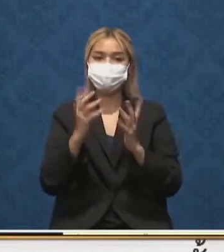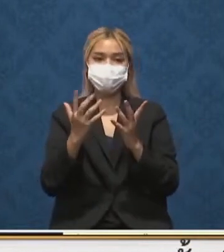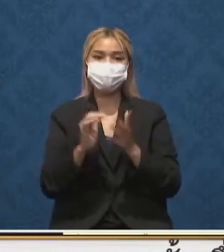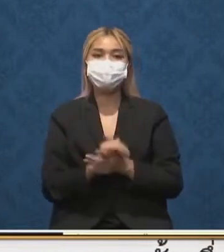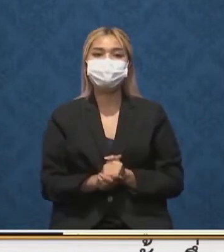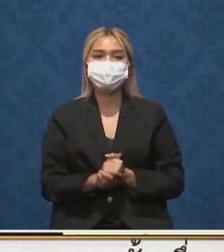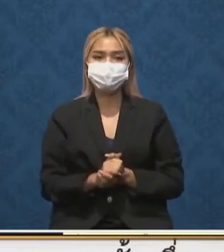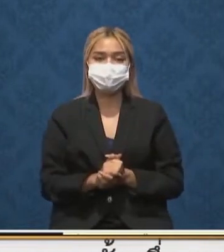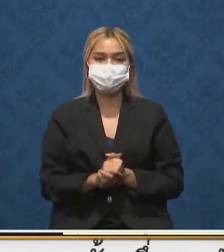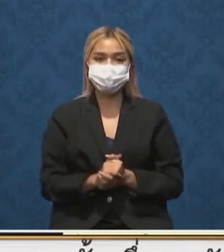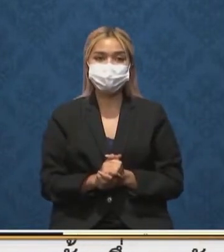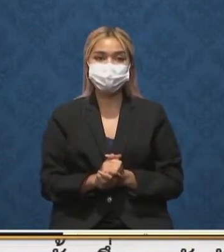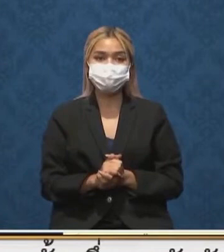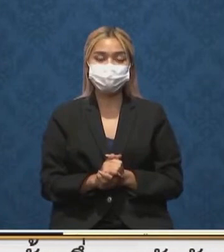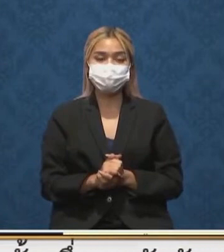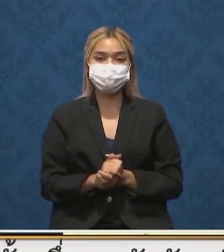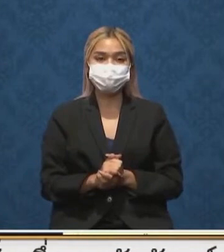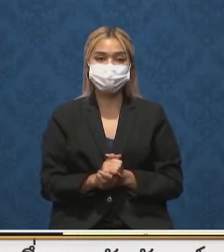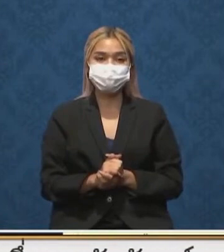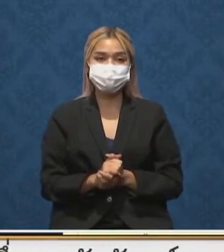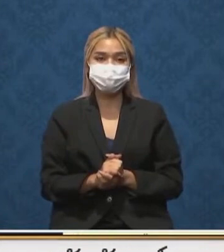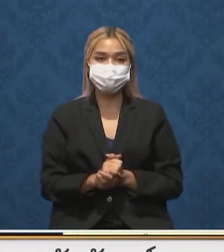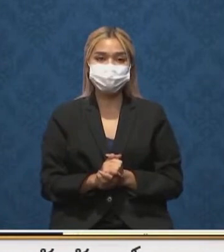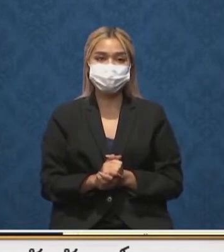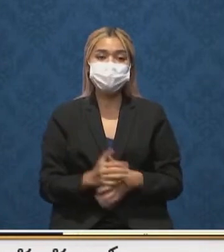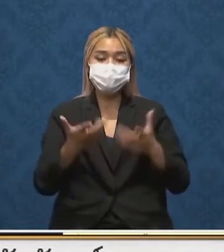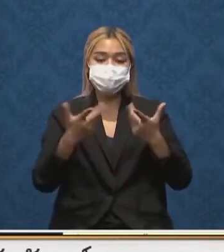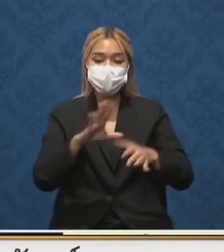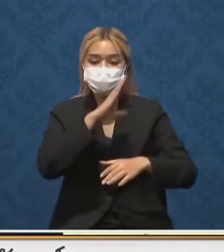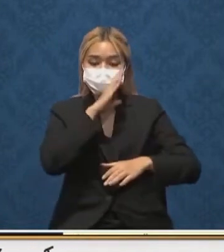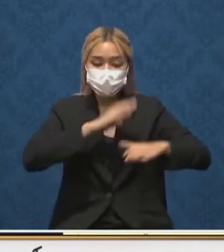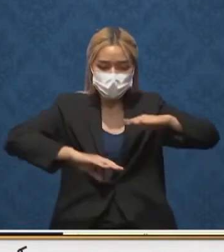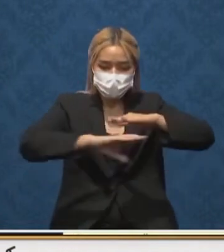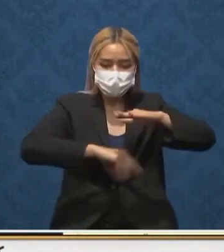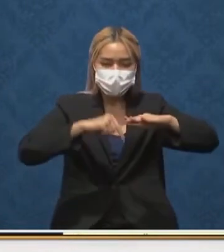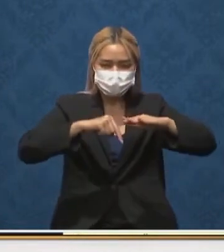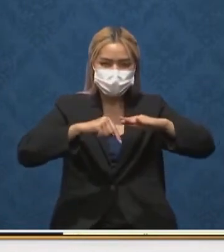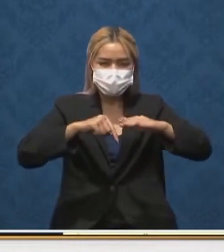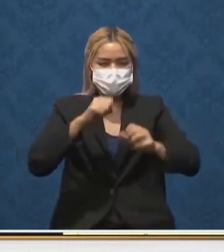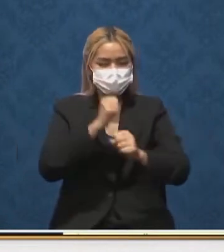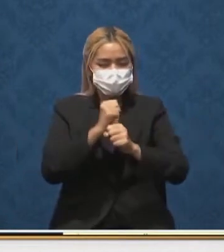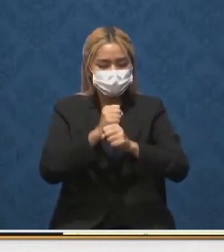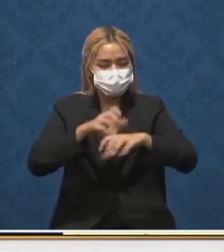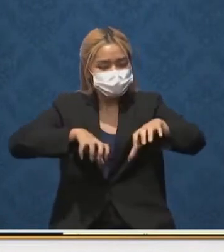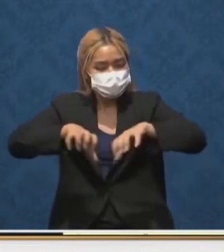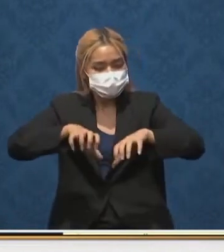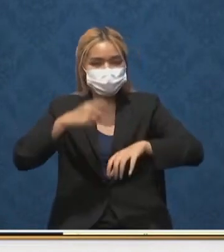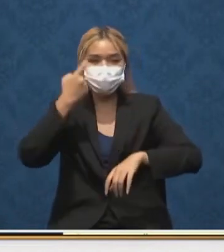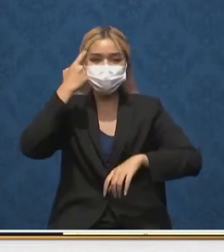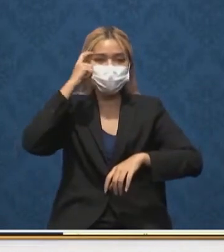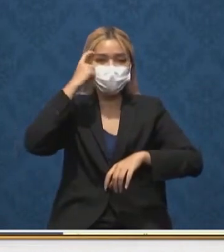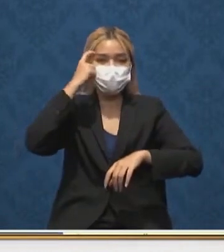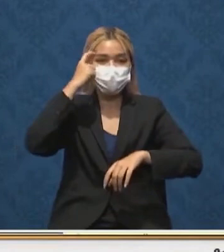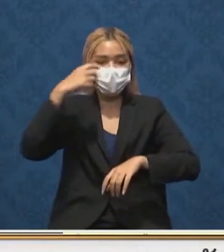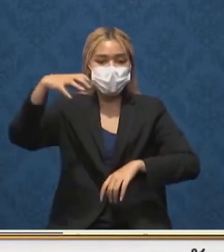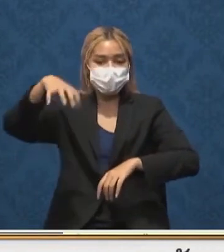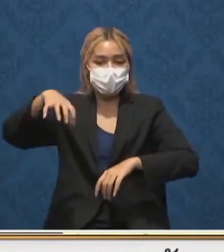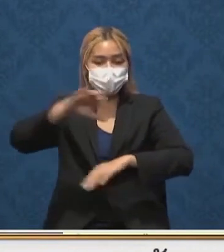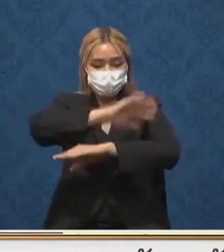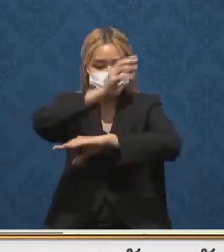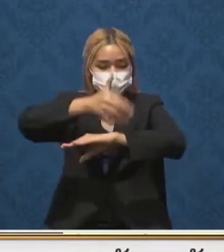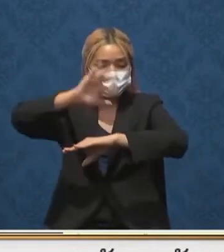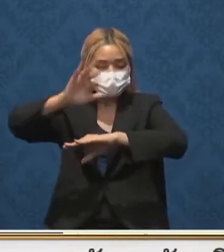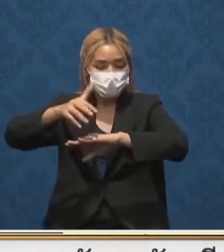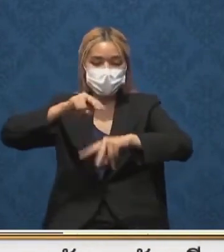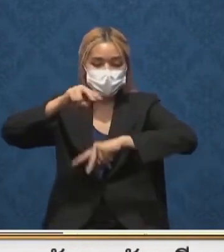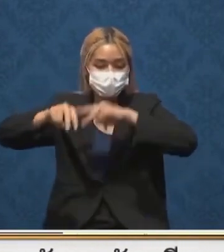2ข้อ 1กันไว้แล้วจะให้พิสูจน์นั้นก็ไม่ได้ไปพูดถึงกรมอุทยานกรมอุทยานนั้นเขาดู